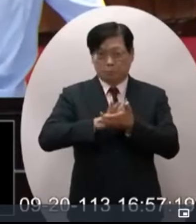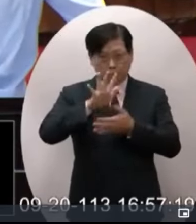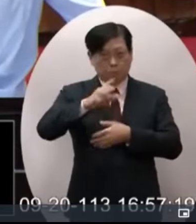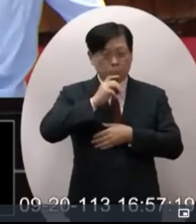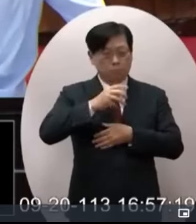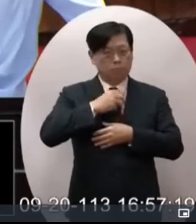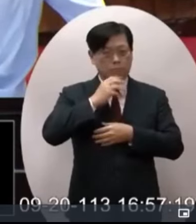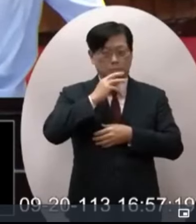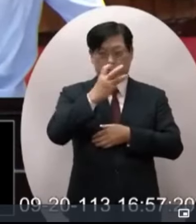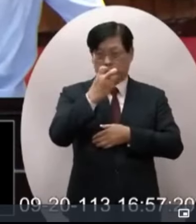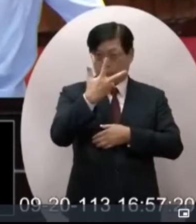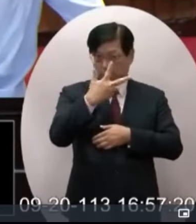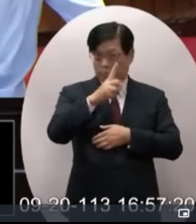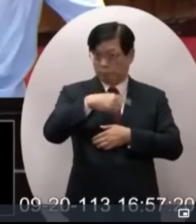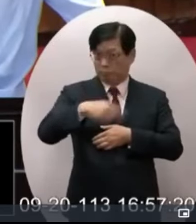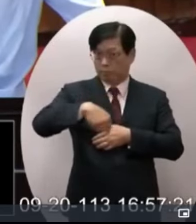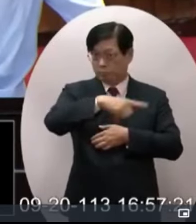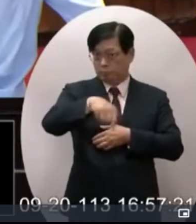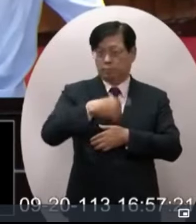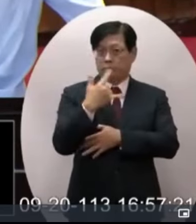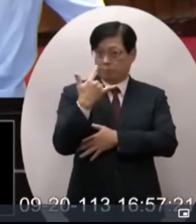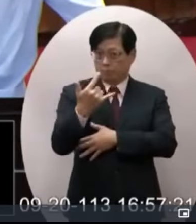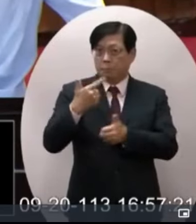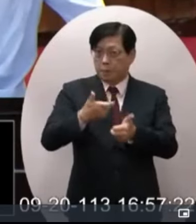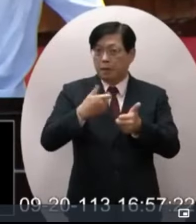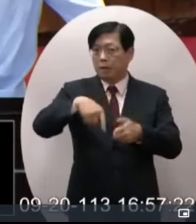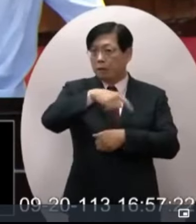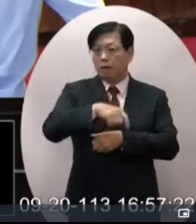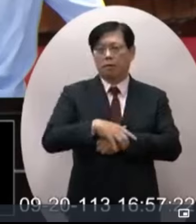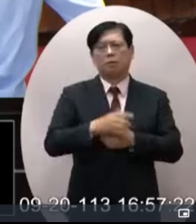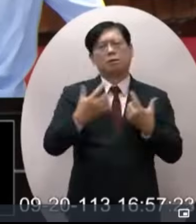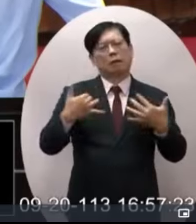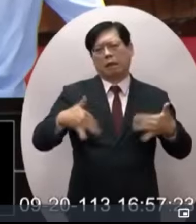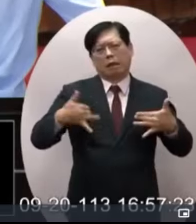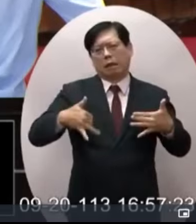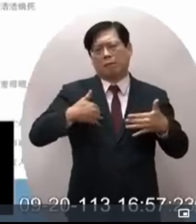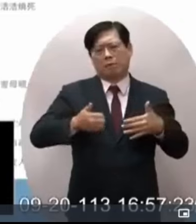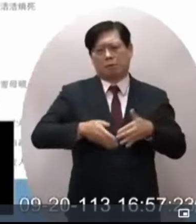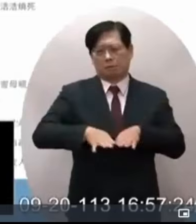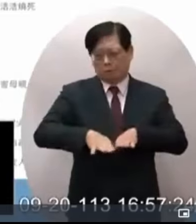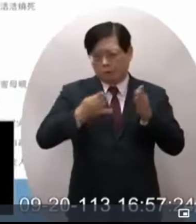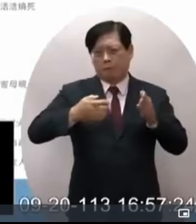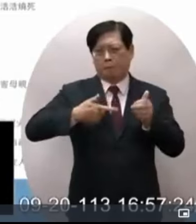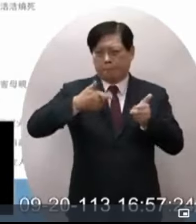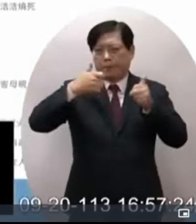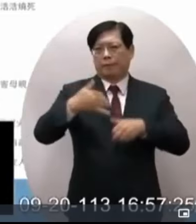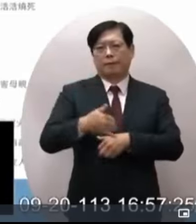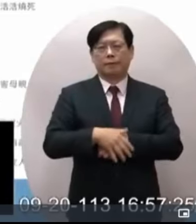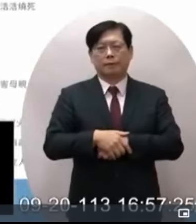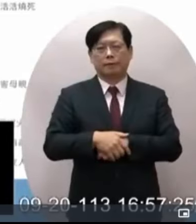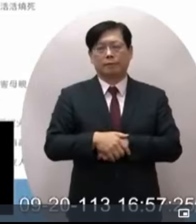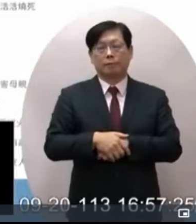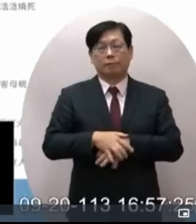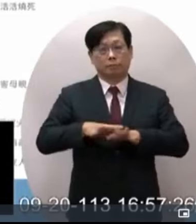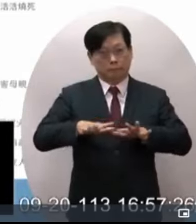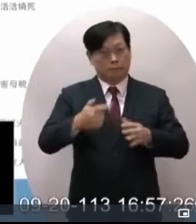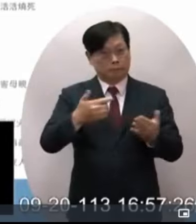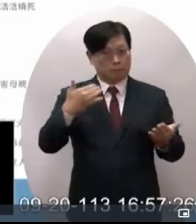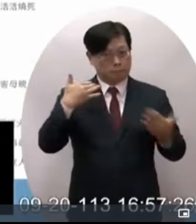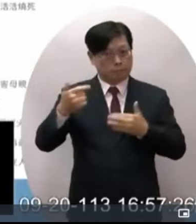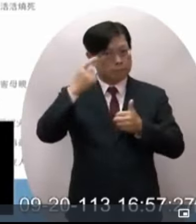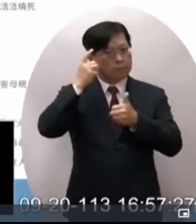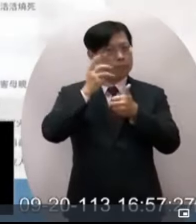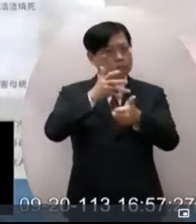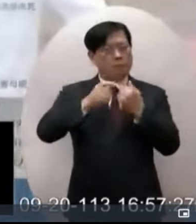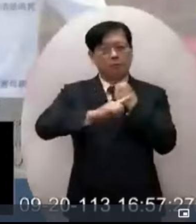来37名这个死刑犯，因为他一直都没有执行。那我现在具体的请